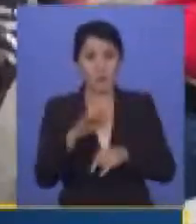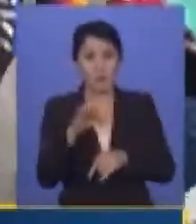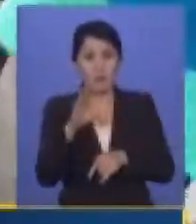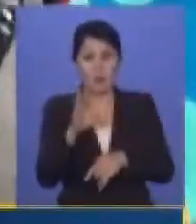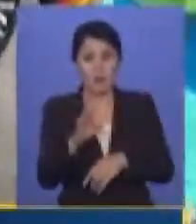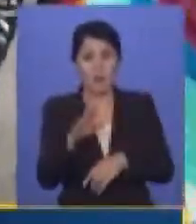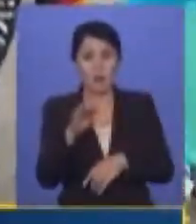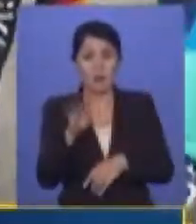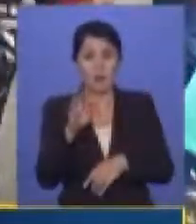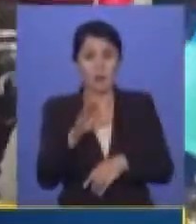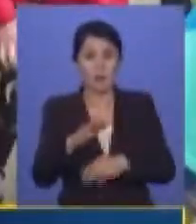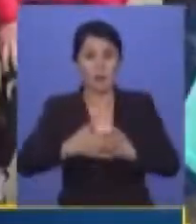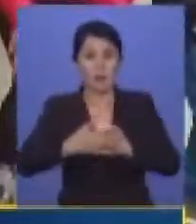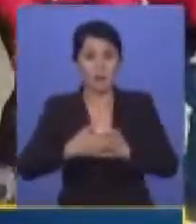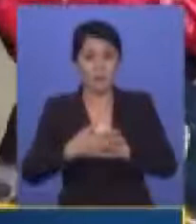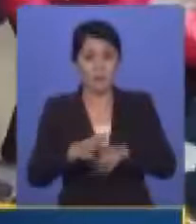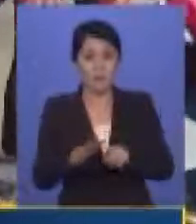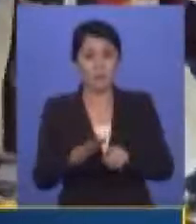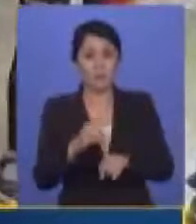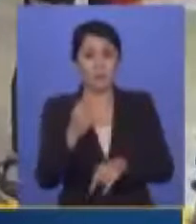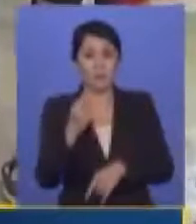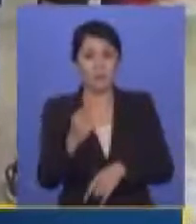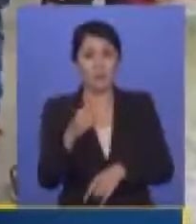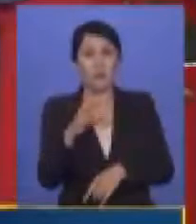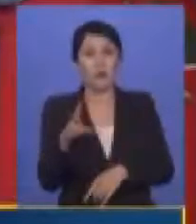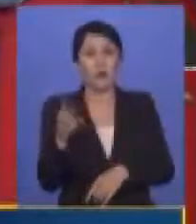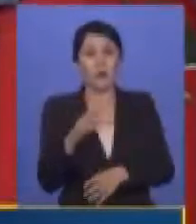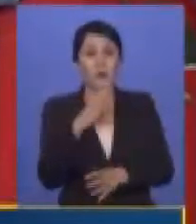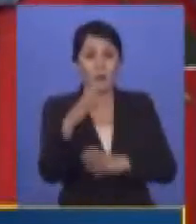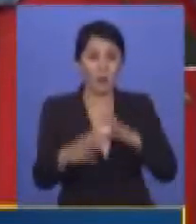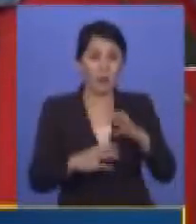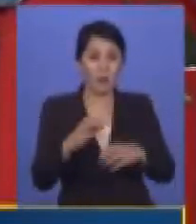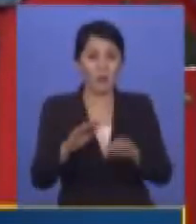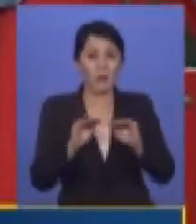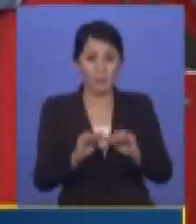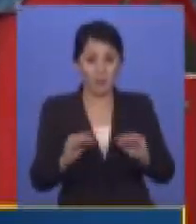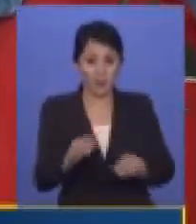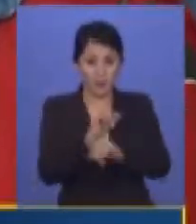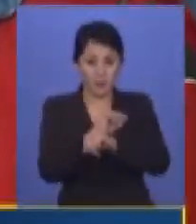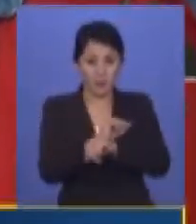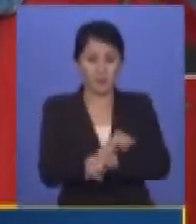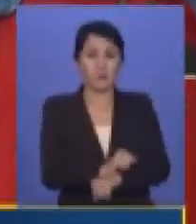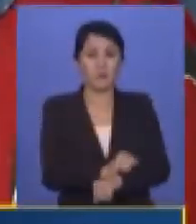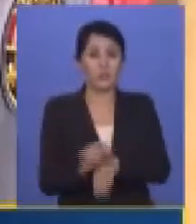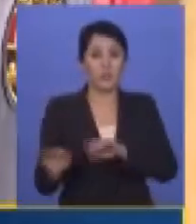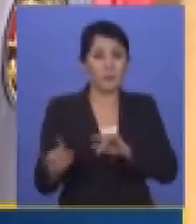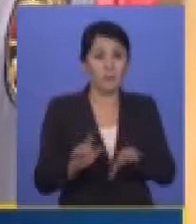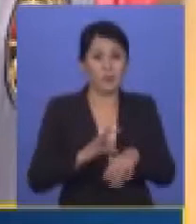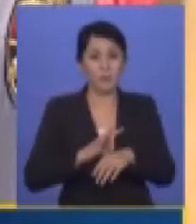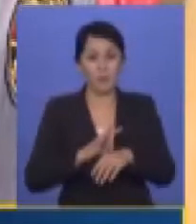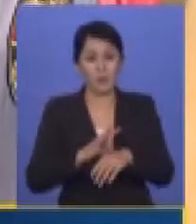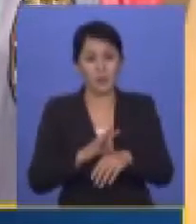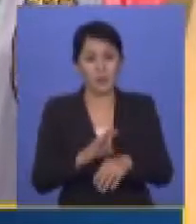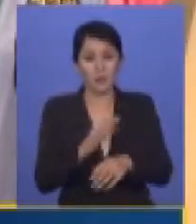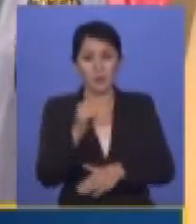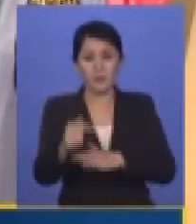деп аталған. Ұйым ашылғаннан бері 1 маусым халықаралық балаларды қорғау күні қарсаңында қайырымдылық іс-шарасын өткізіп тұрады.